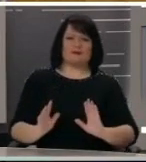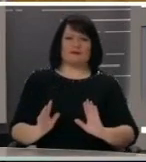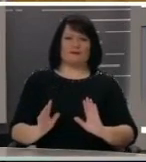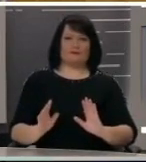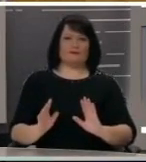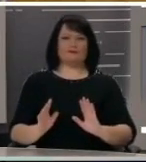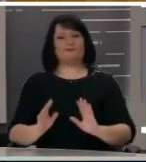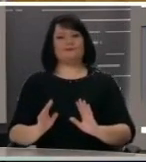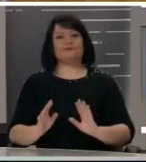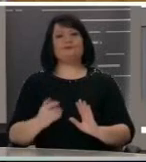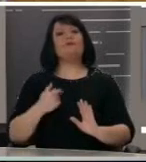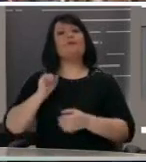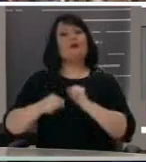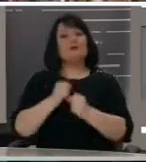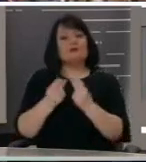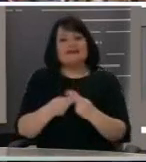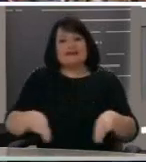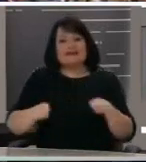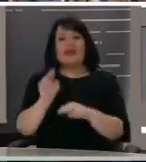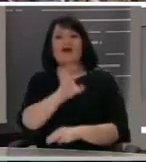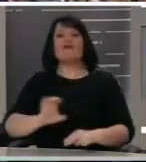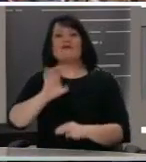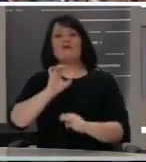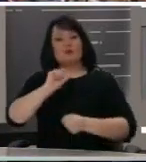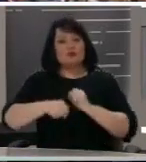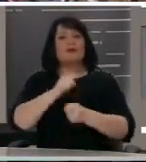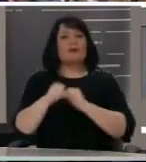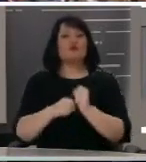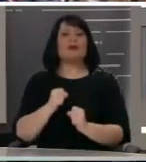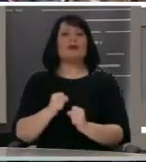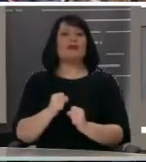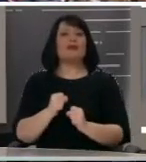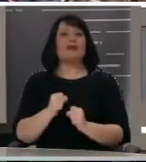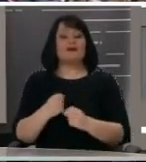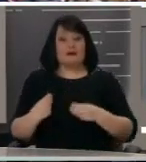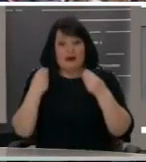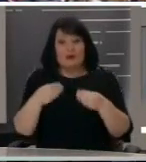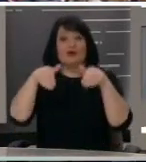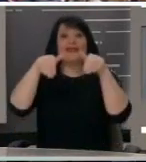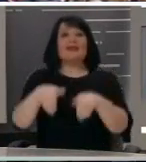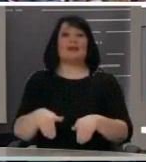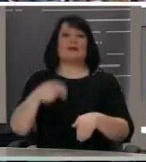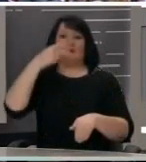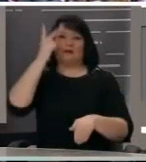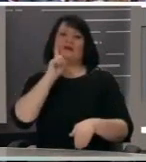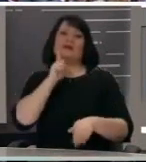πολύ σημαντικό βήμα στην προσπάθεια του Συμβουλίου της Ευρώπης να εξασφαλίσει το σεβασμό των δικαιωμάτων των